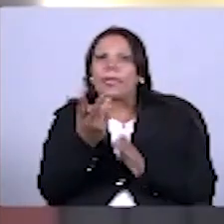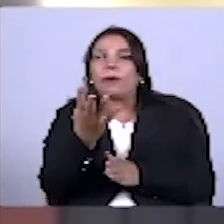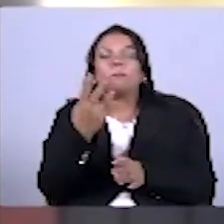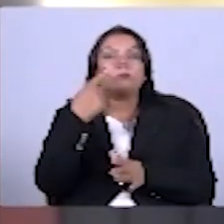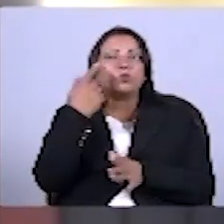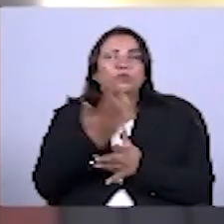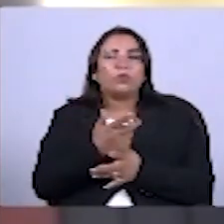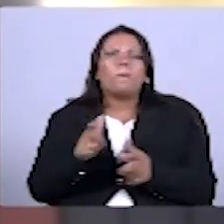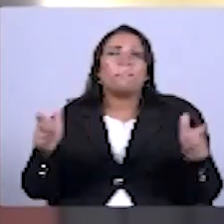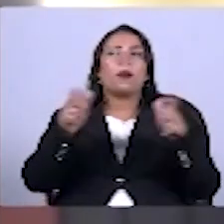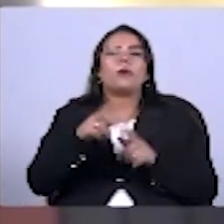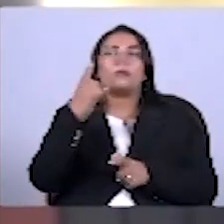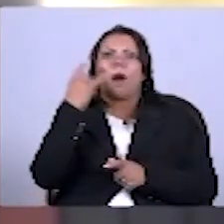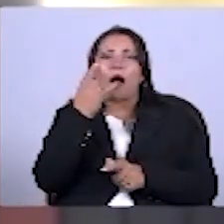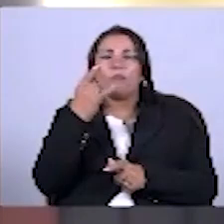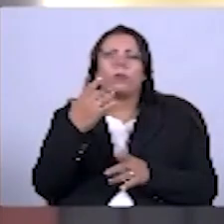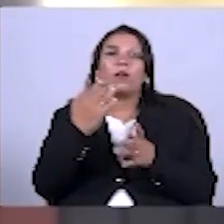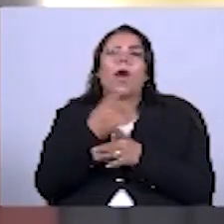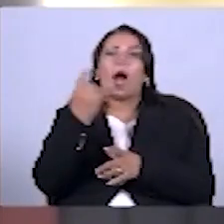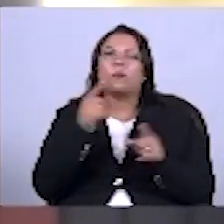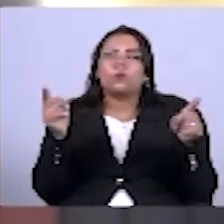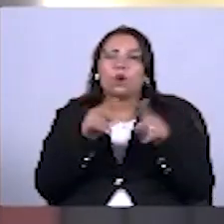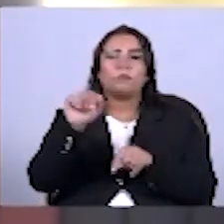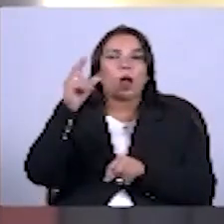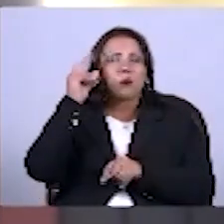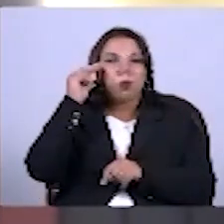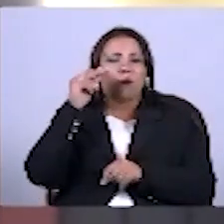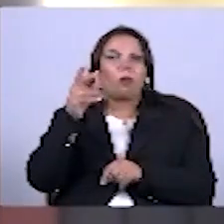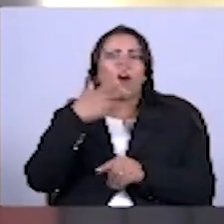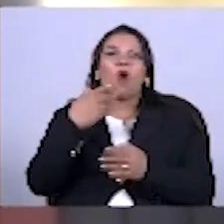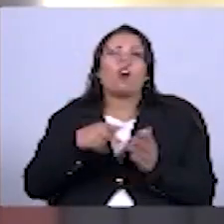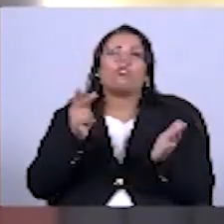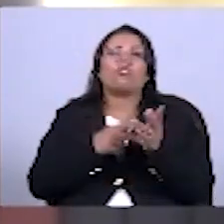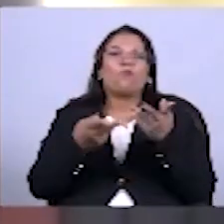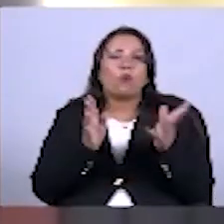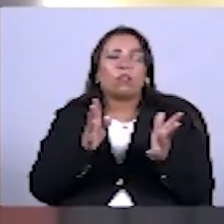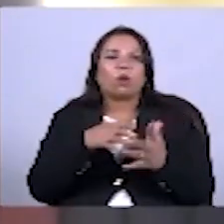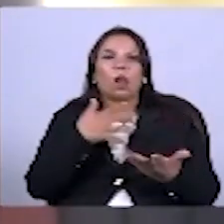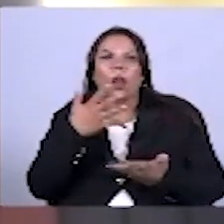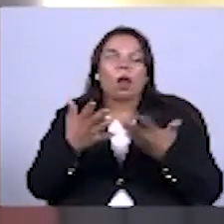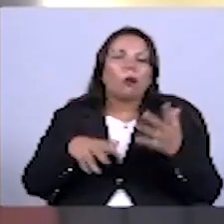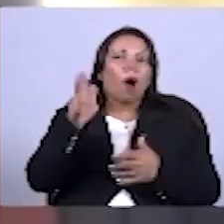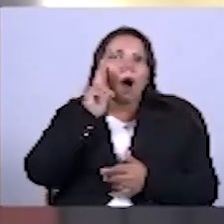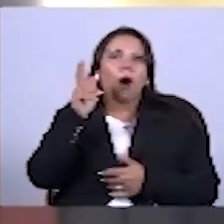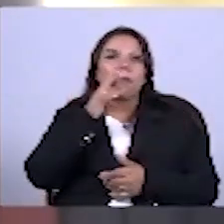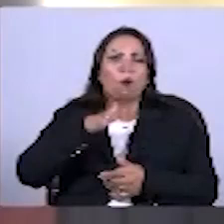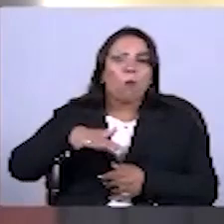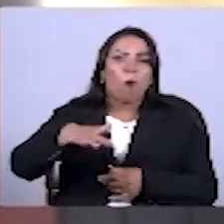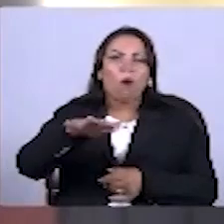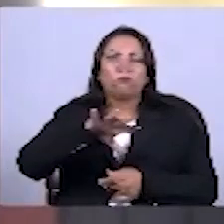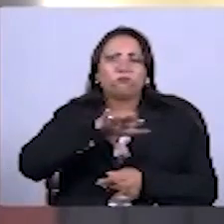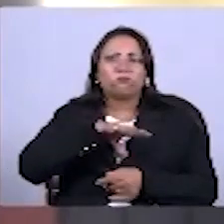الامن المنعقد الامن المصغر في اسرائيل هناك تفويض بياخدوا يعني كل دي اخبار عماله